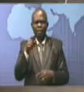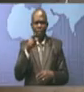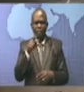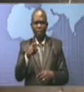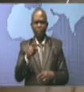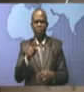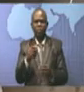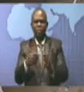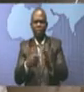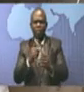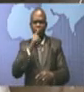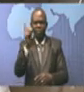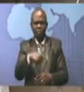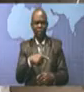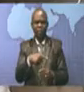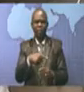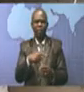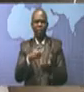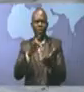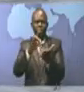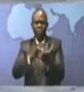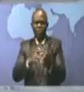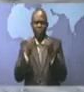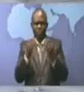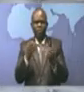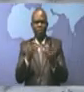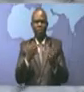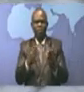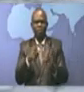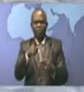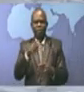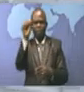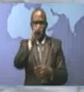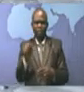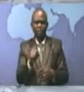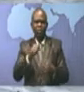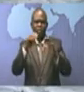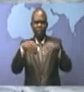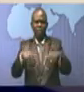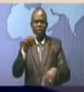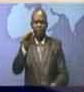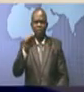des commandes en engrais dans les proportions d'environ 60% de livraison nationale d'engrais.